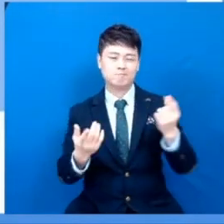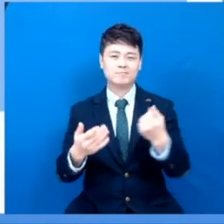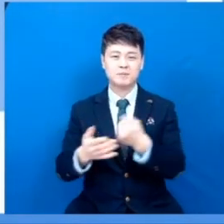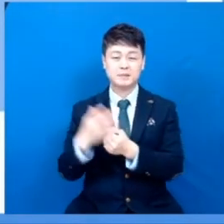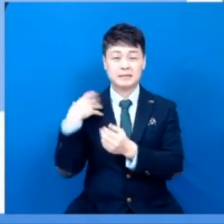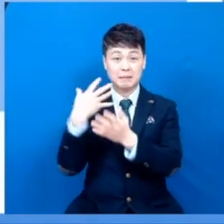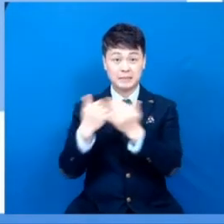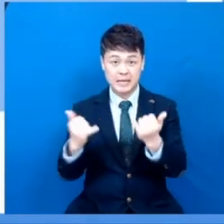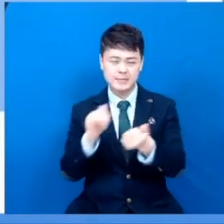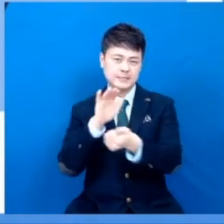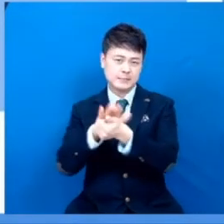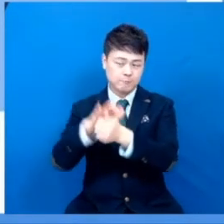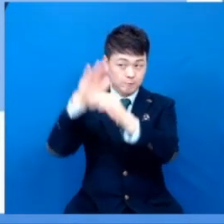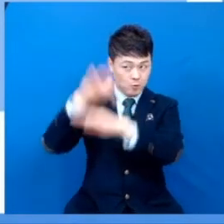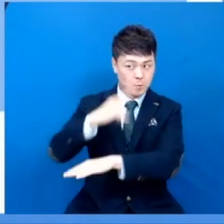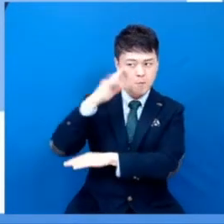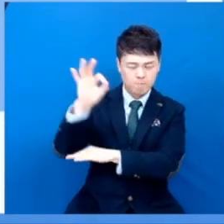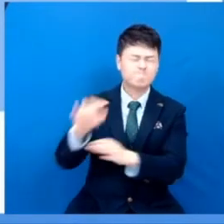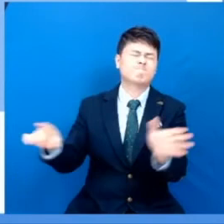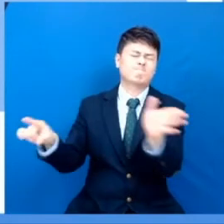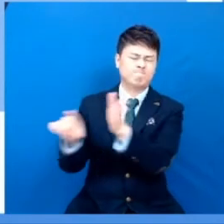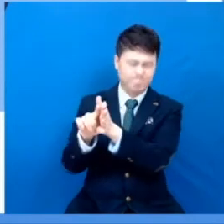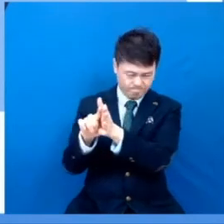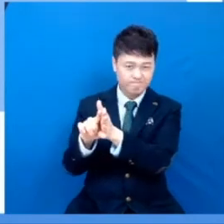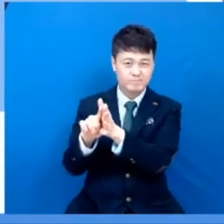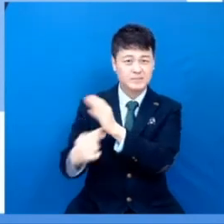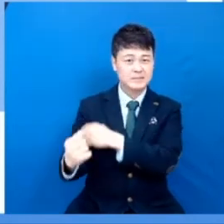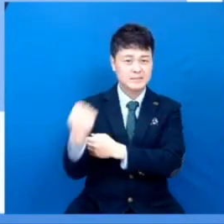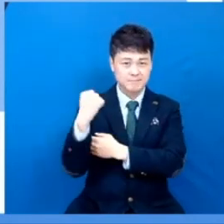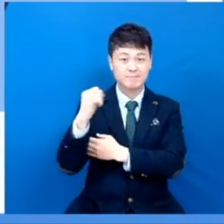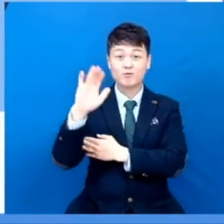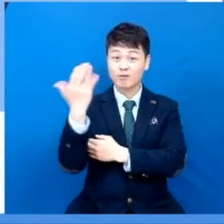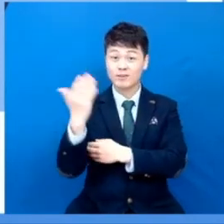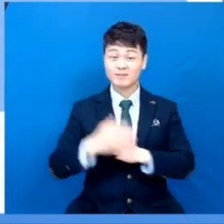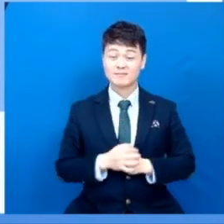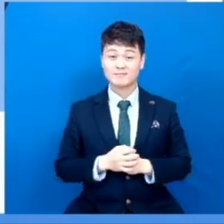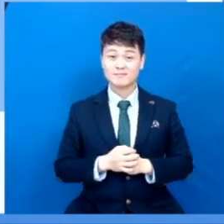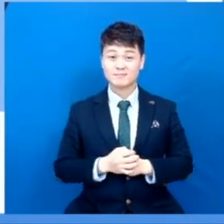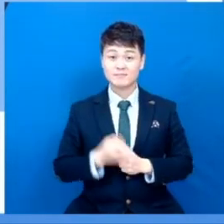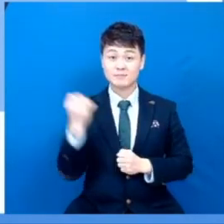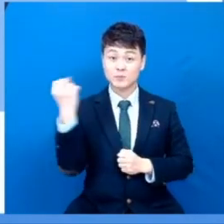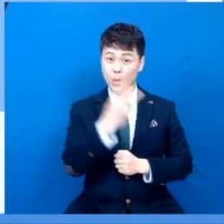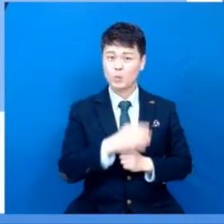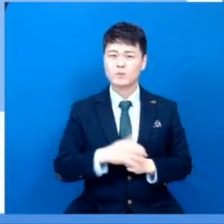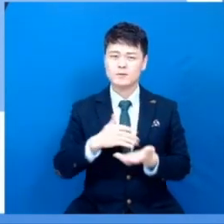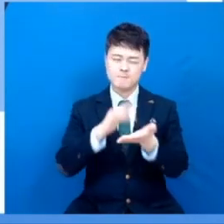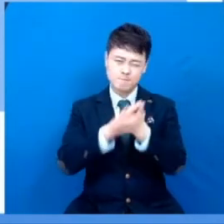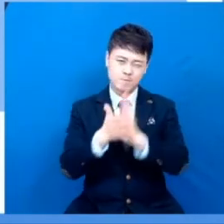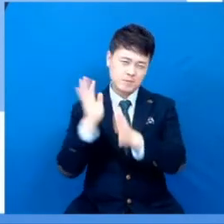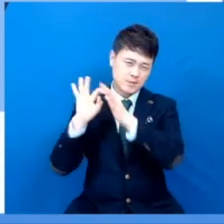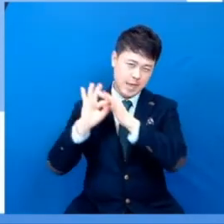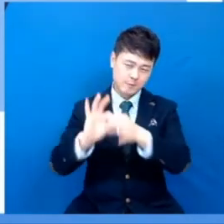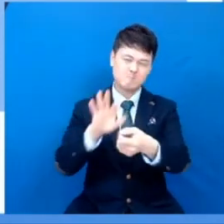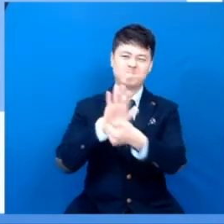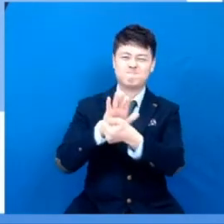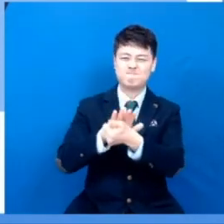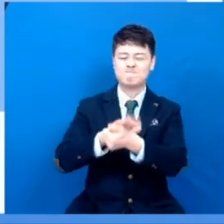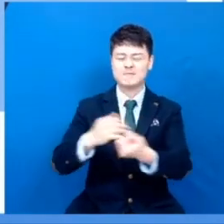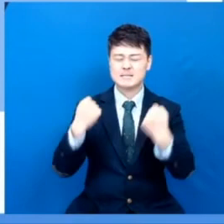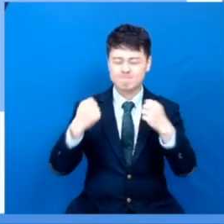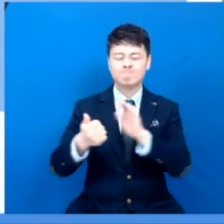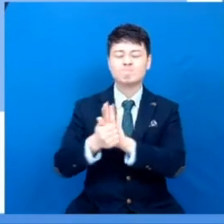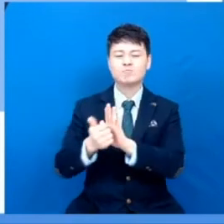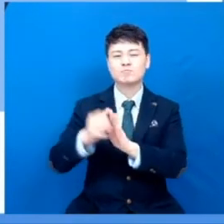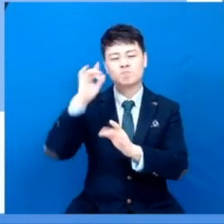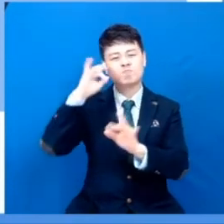지원 과정에 대한 신뢰가 큰 힘이 되고 있으며 끊임없는 지지와 응원은 새로운